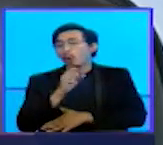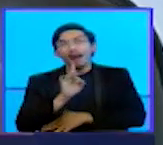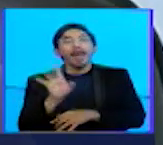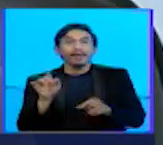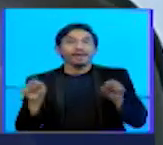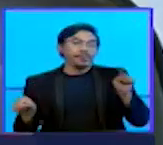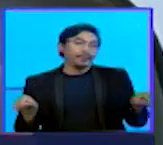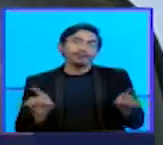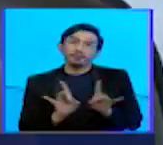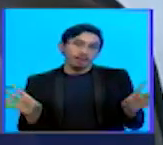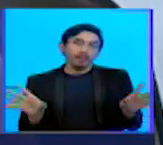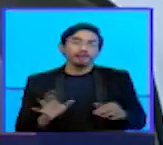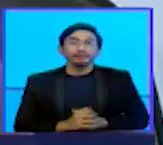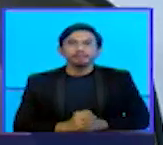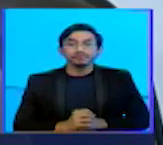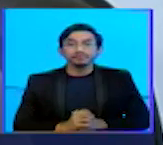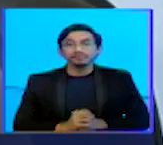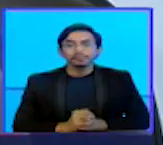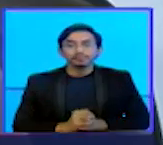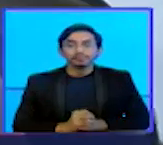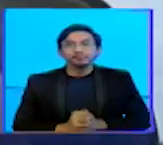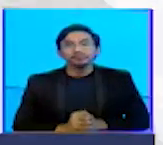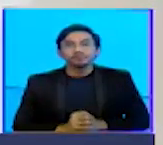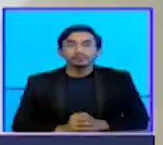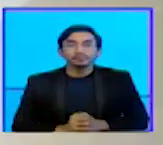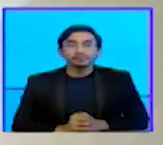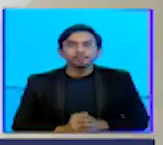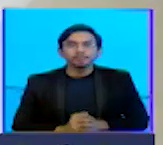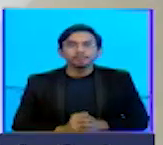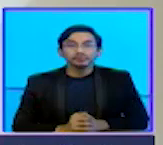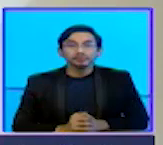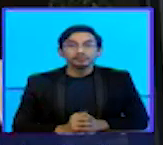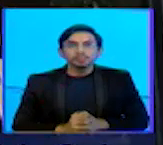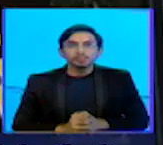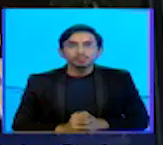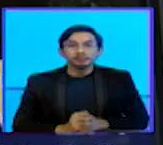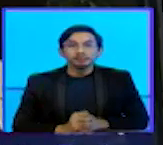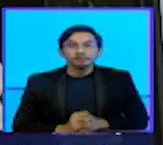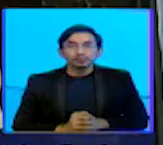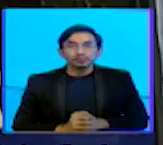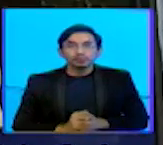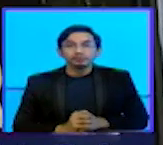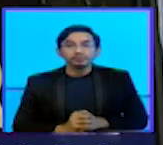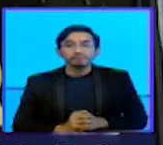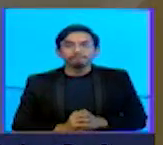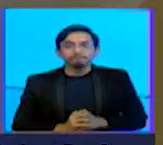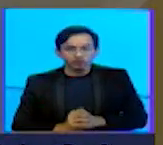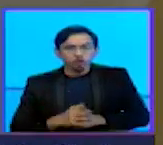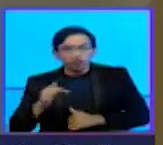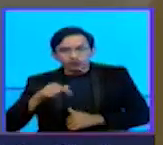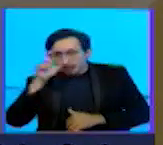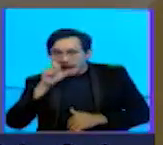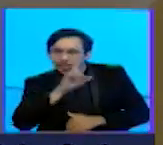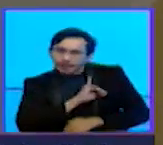ada berbeda dengan yang kemarin dan hari ini. Untuk mengungkap identitas pelaku, polisi mempelajari